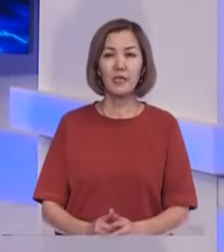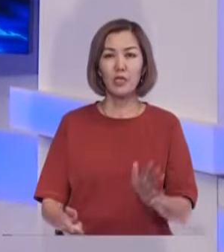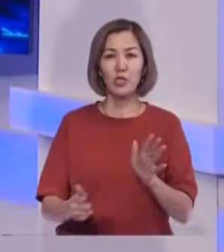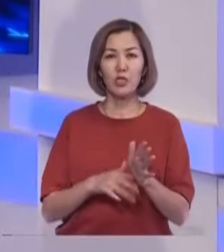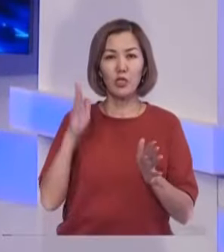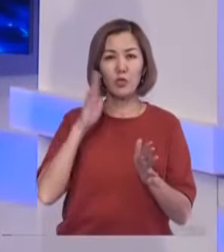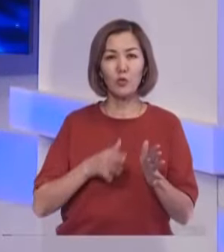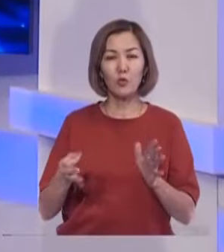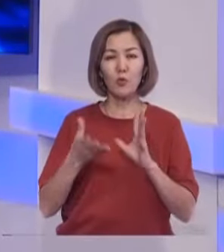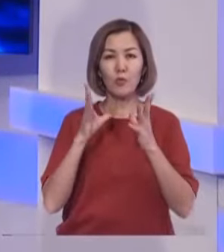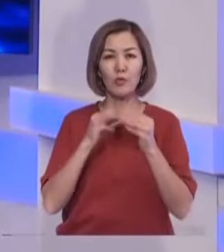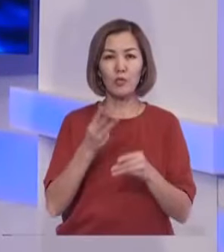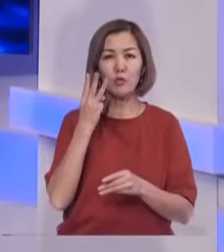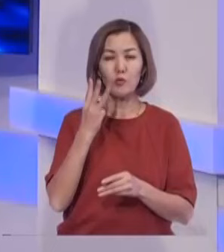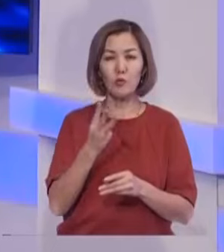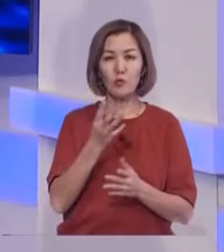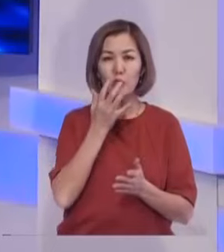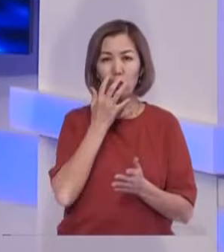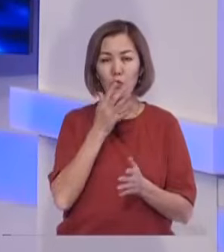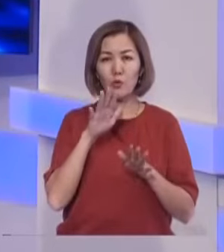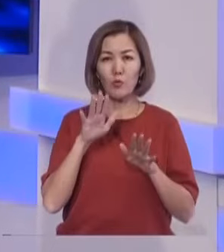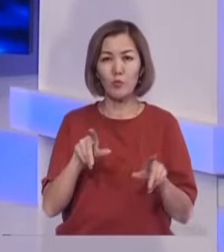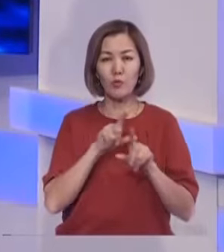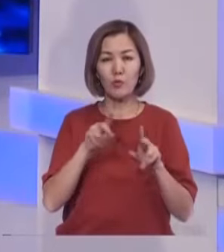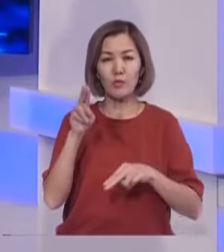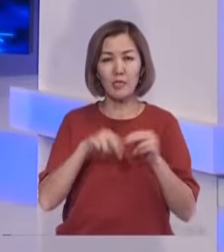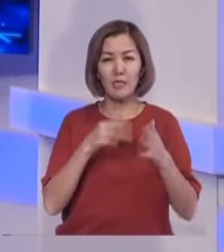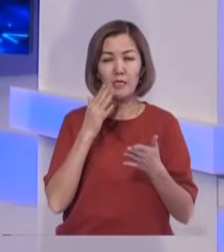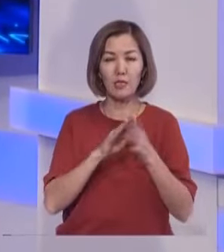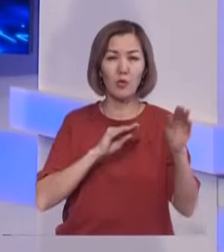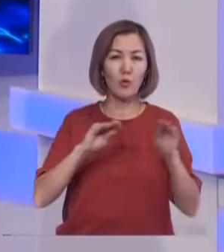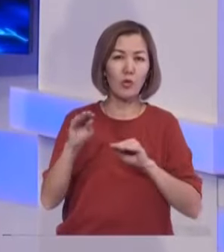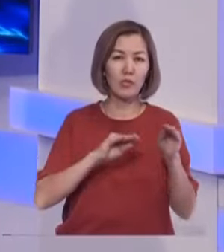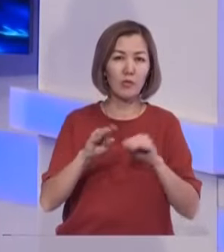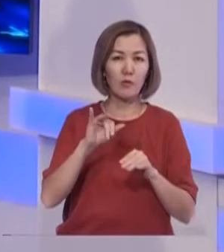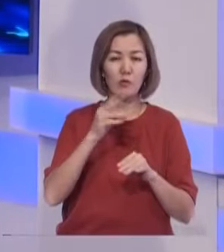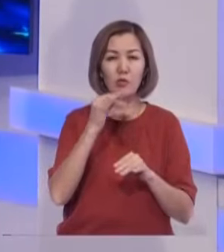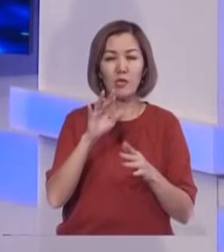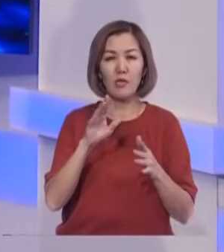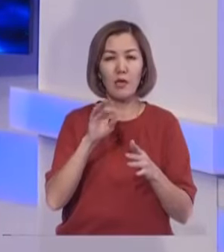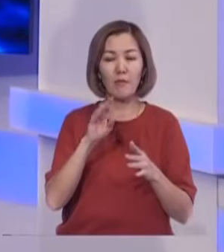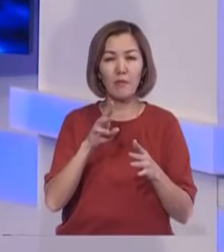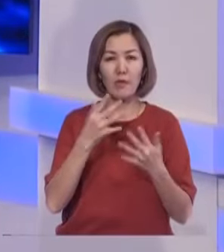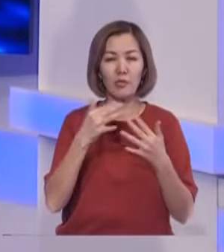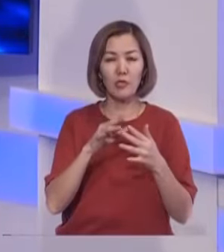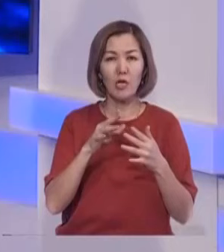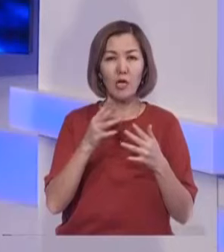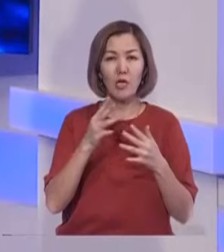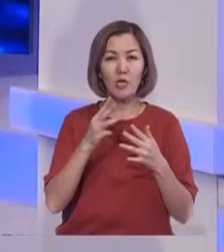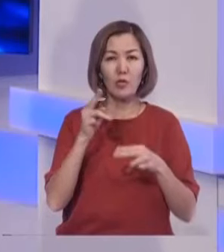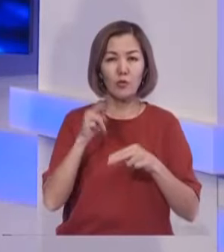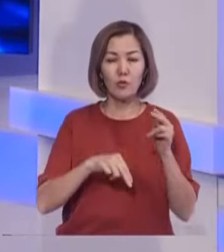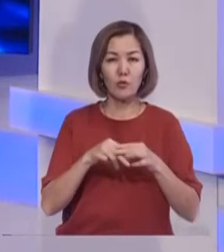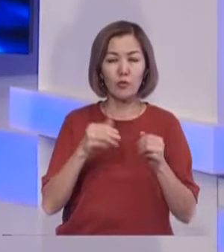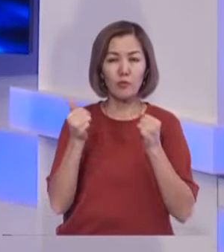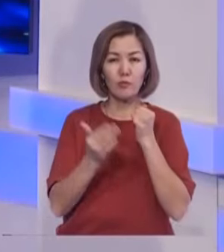Жетісу облысында биыл 3 жылыту пункті салынады. Құрастырмалы нысандар Шарал, Қабанбай және Жансүгіров ауылдарында тұрғызылып, жыл соңына